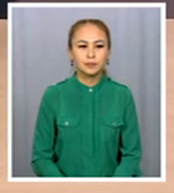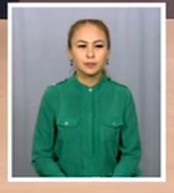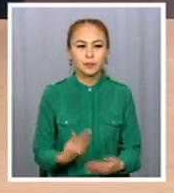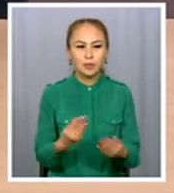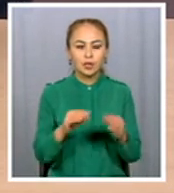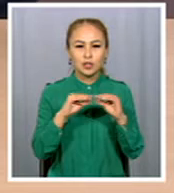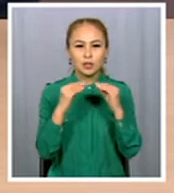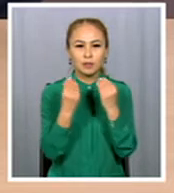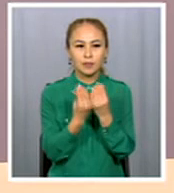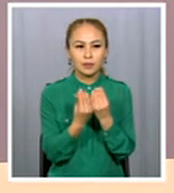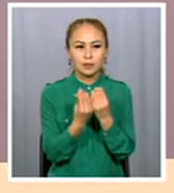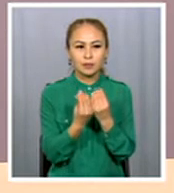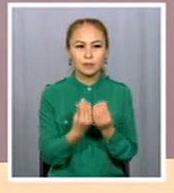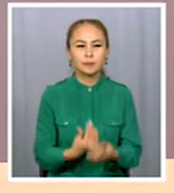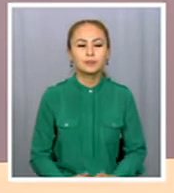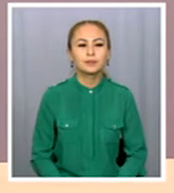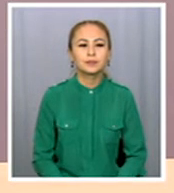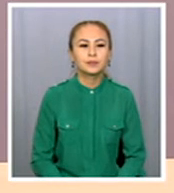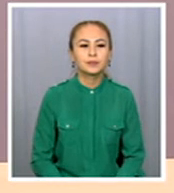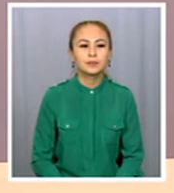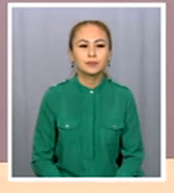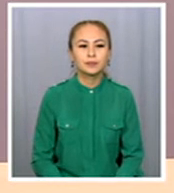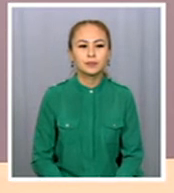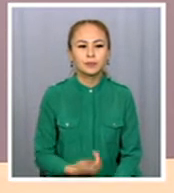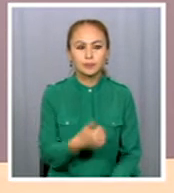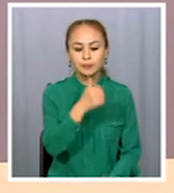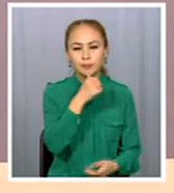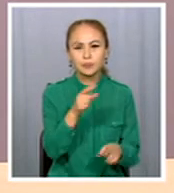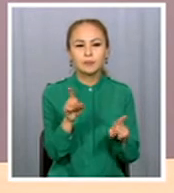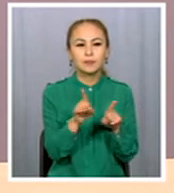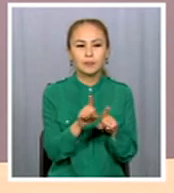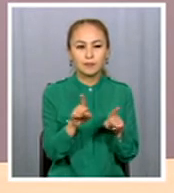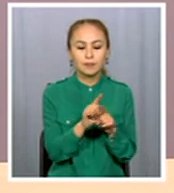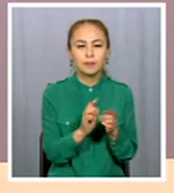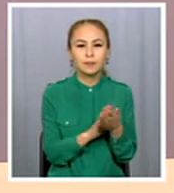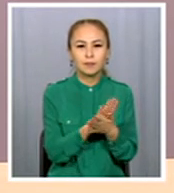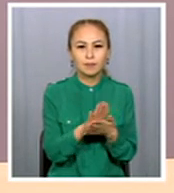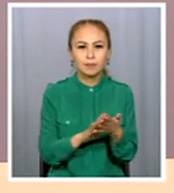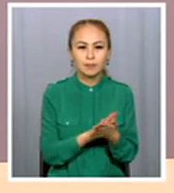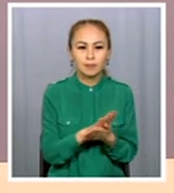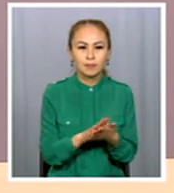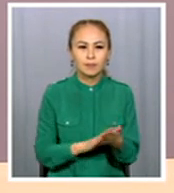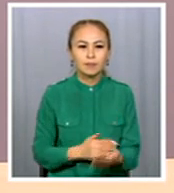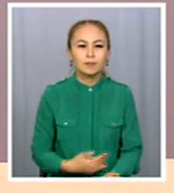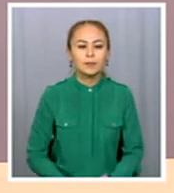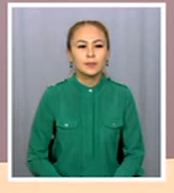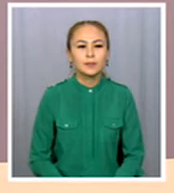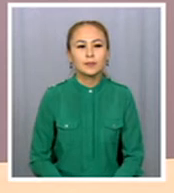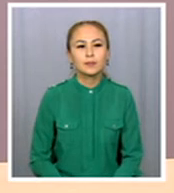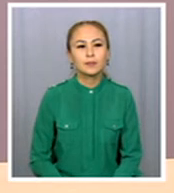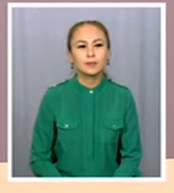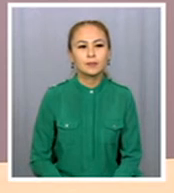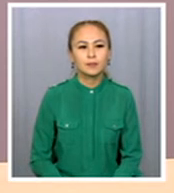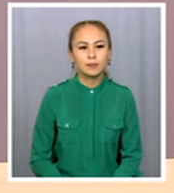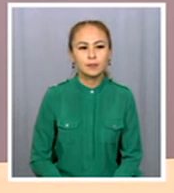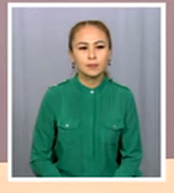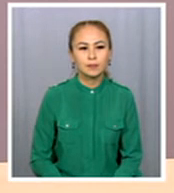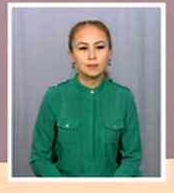тұрған ермексаз. Бұл ермексазды да алақаныма салып, біраз уақыт